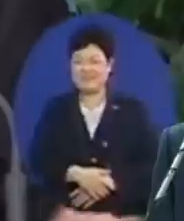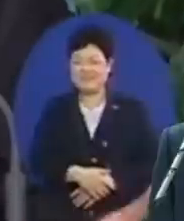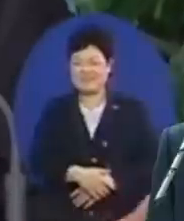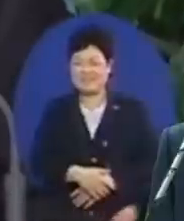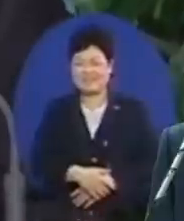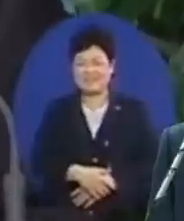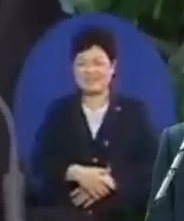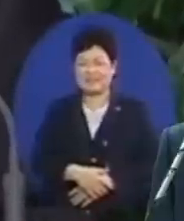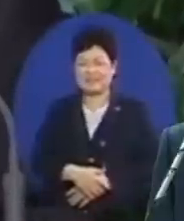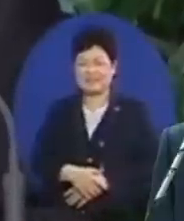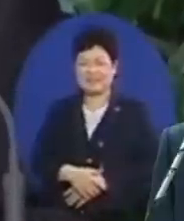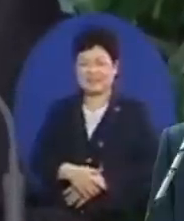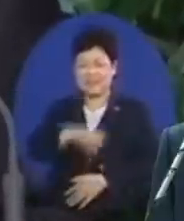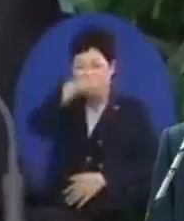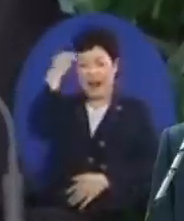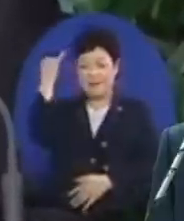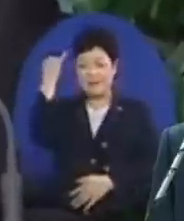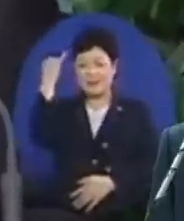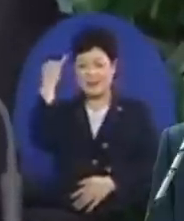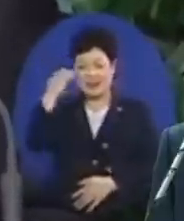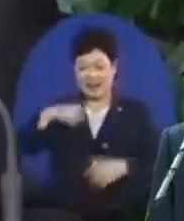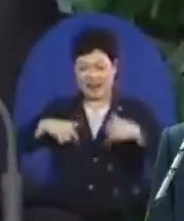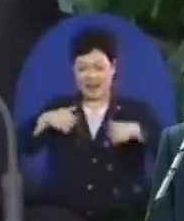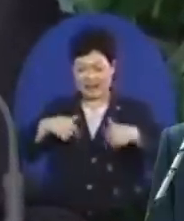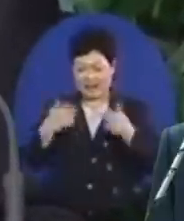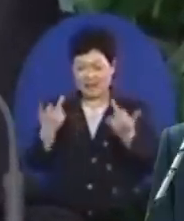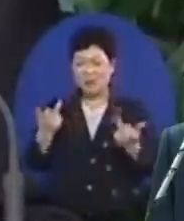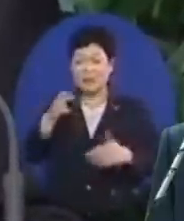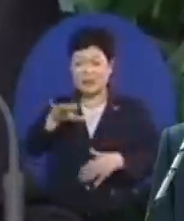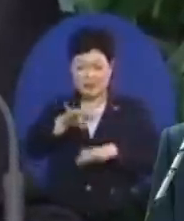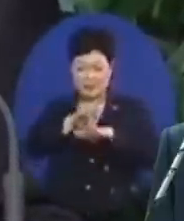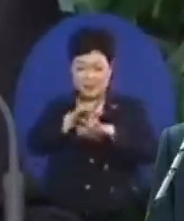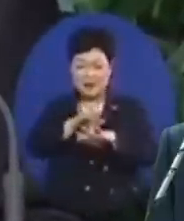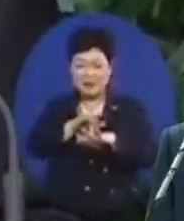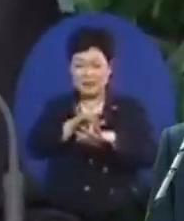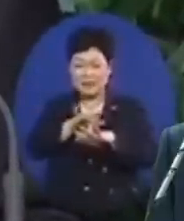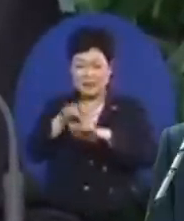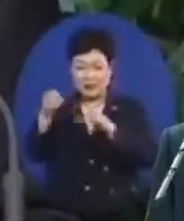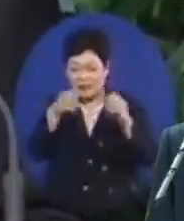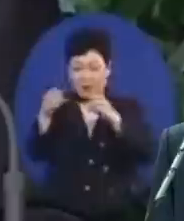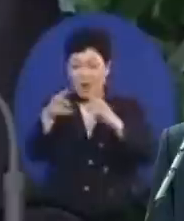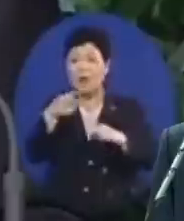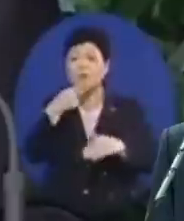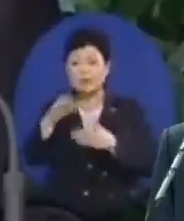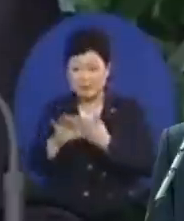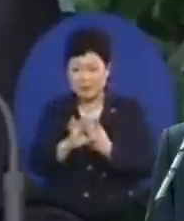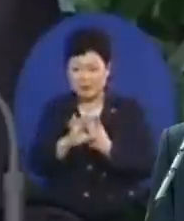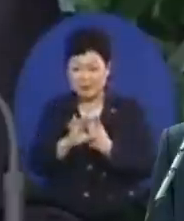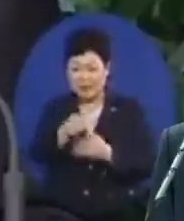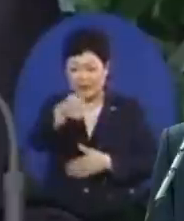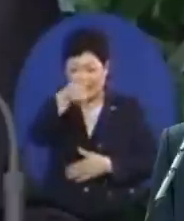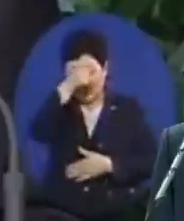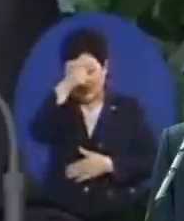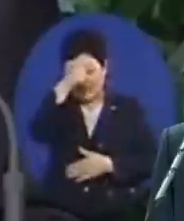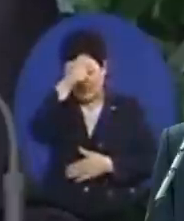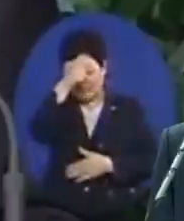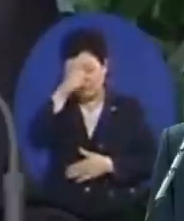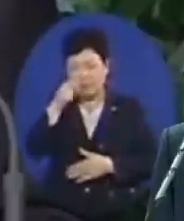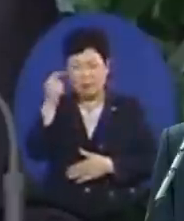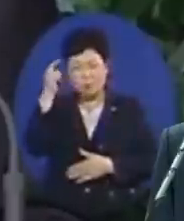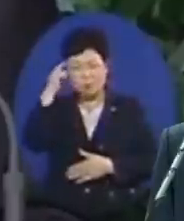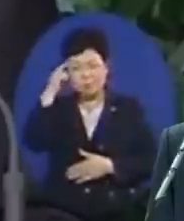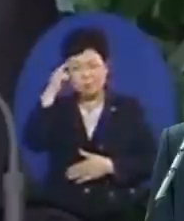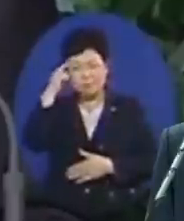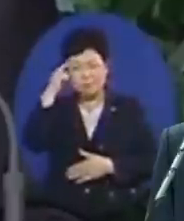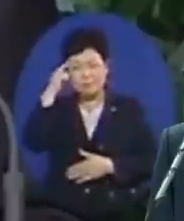아니 우리 할머니가 에덴 동산에서 마귀하고 대화만 안 했더라면 아담은 둔해가지고서